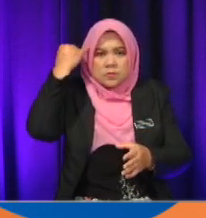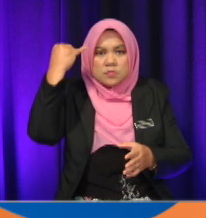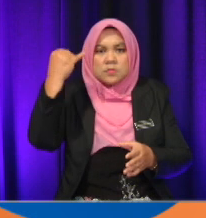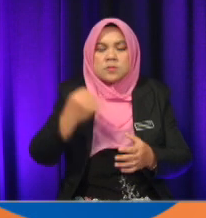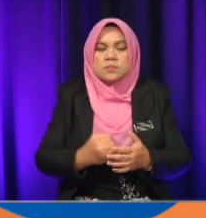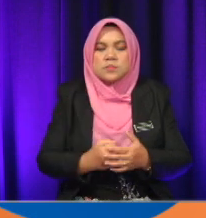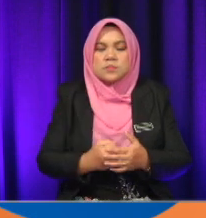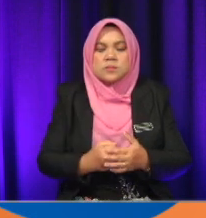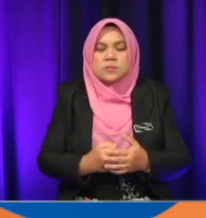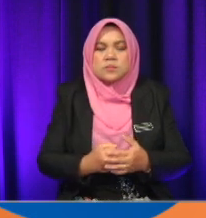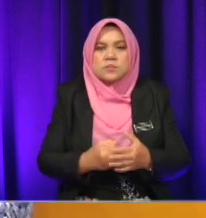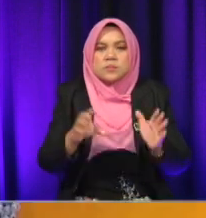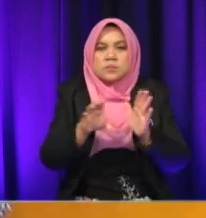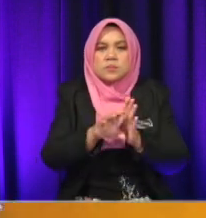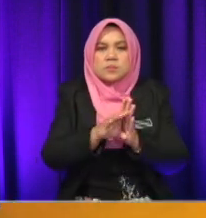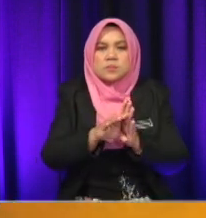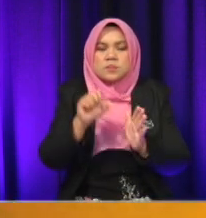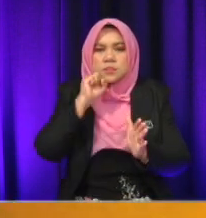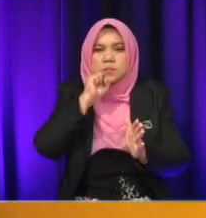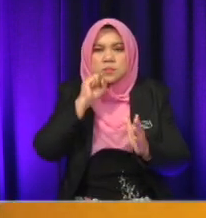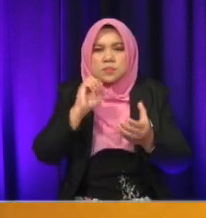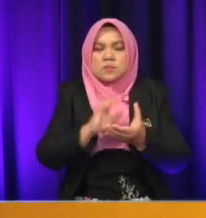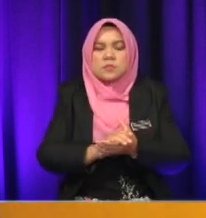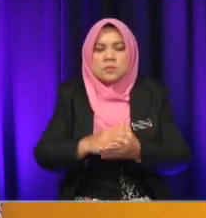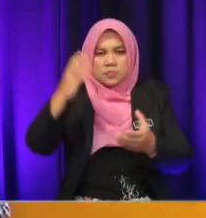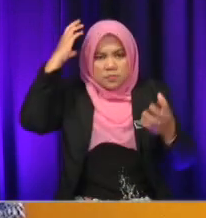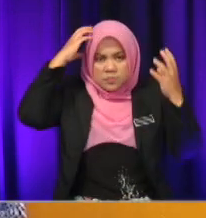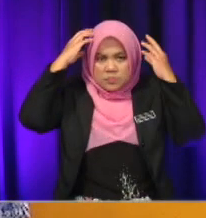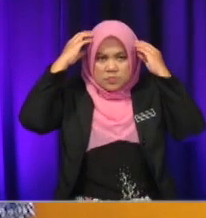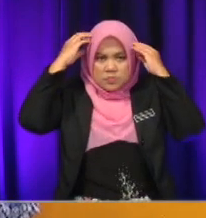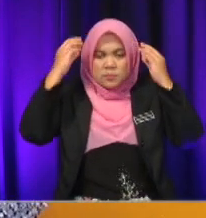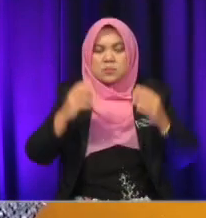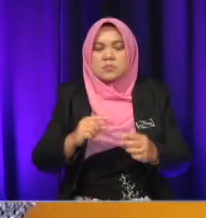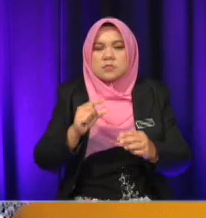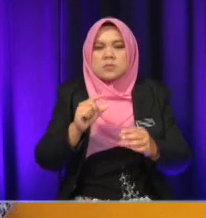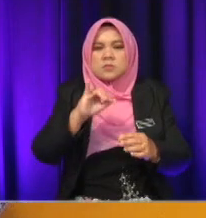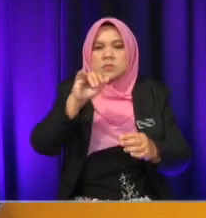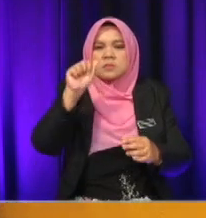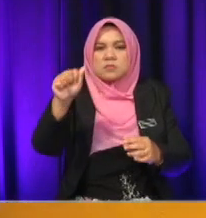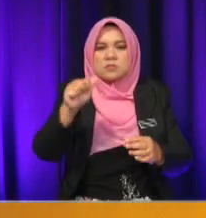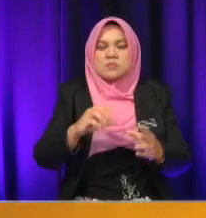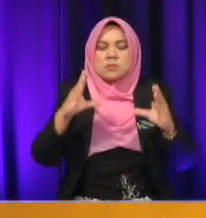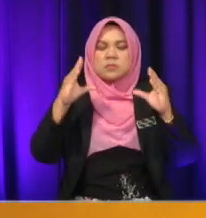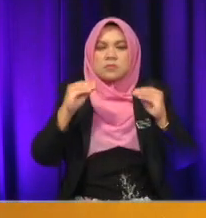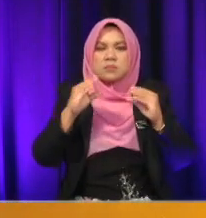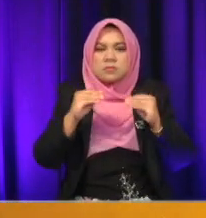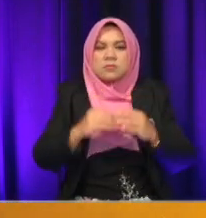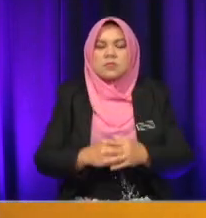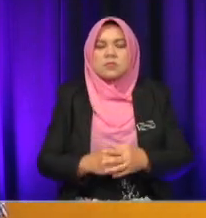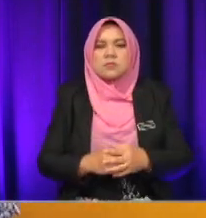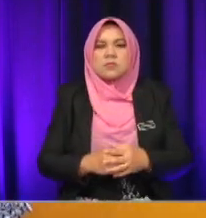Syafika. Okey. Syafika ni guna syampu jenama A ni, rambut lembut sangat.